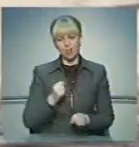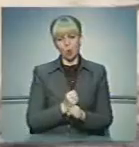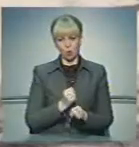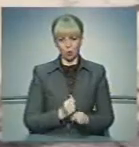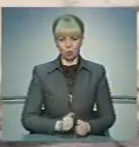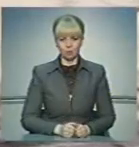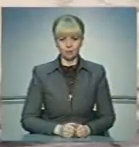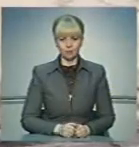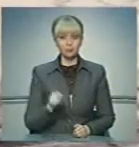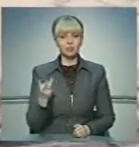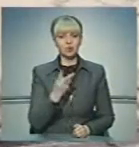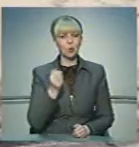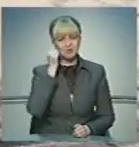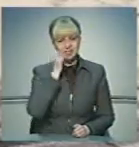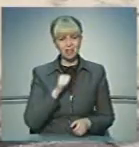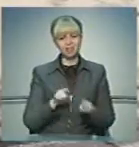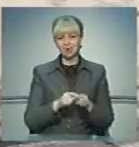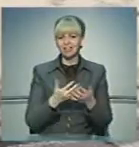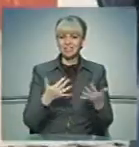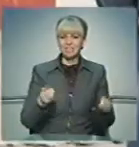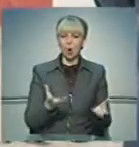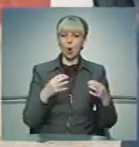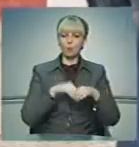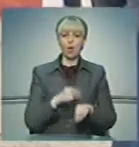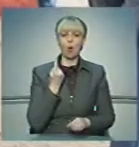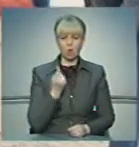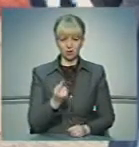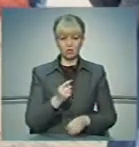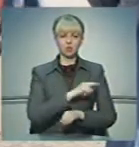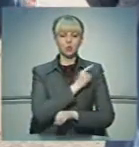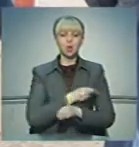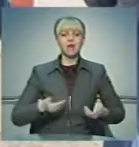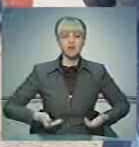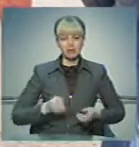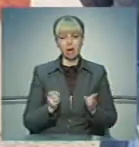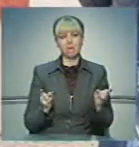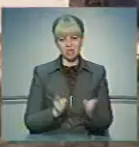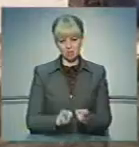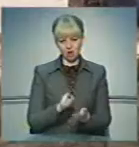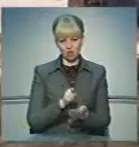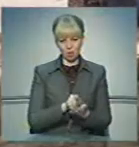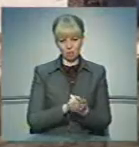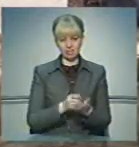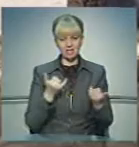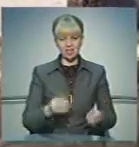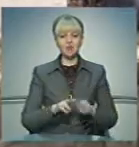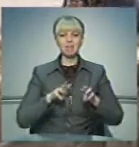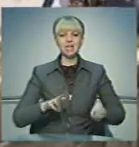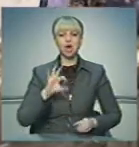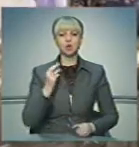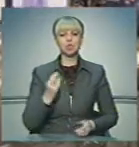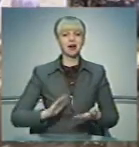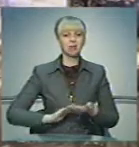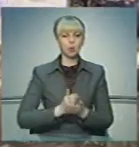робить. Ці троє стареньких такі різні, та їх об'єднує одне – зусилля вижити на мінімальну пенсію. Нині ж у Міністерстві